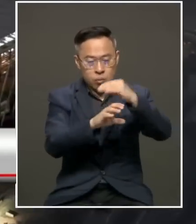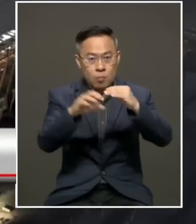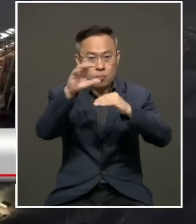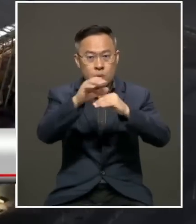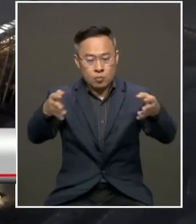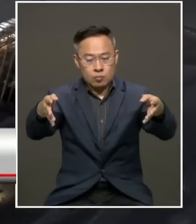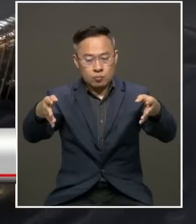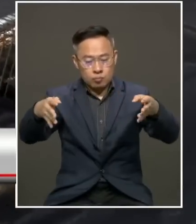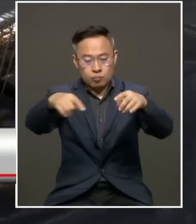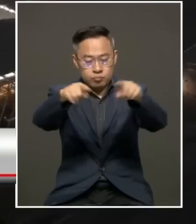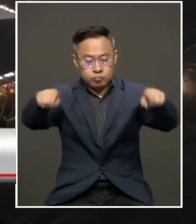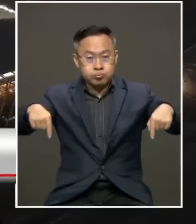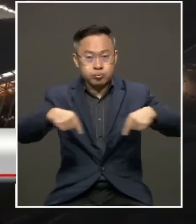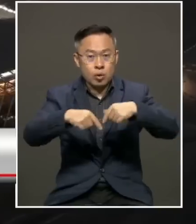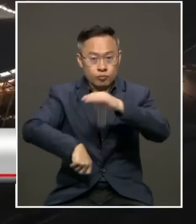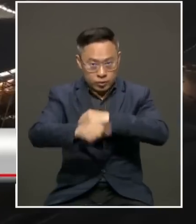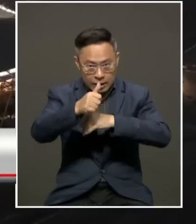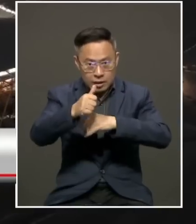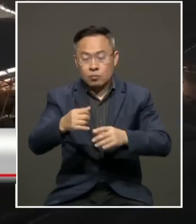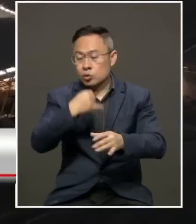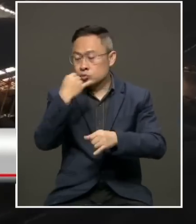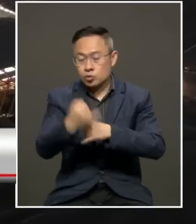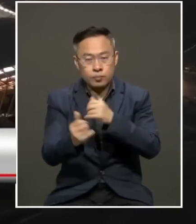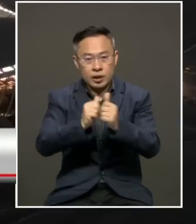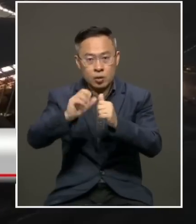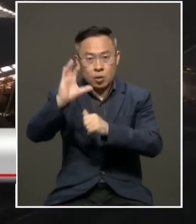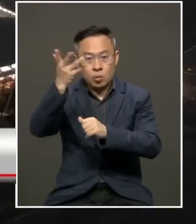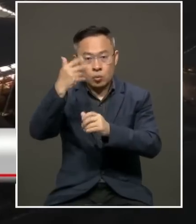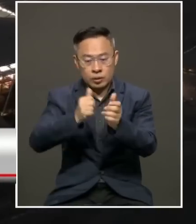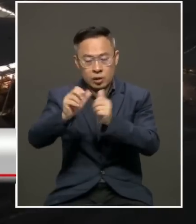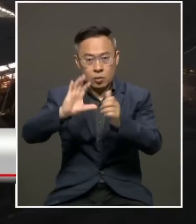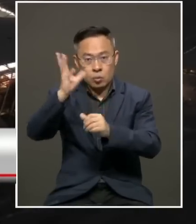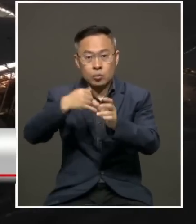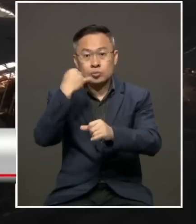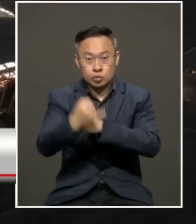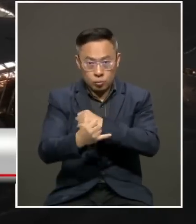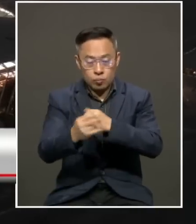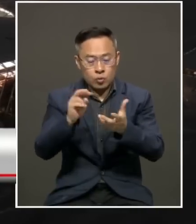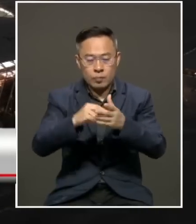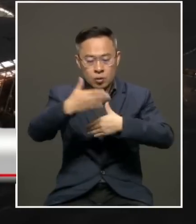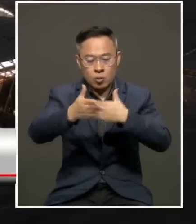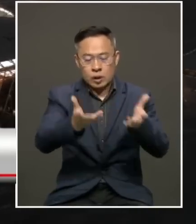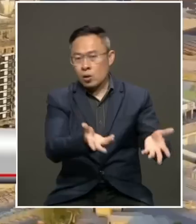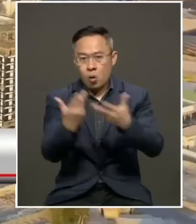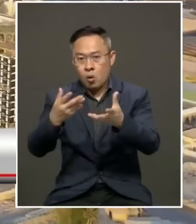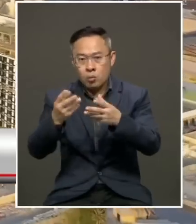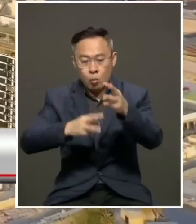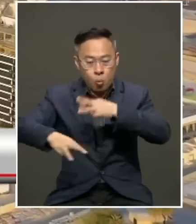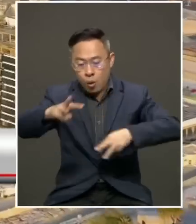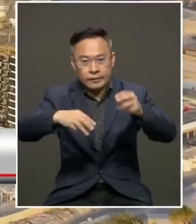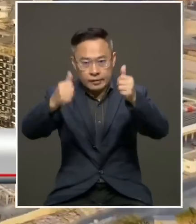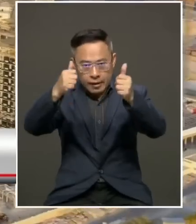มาใช้ใหม่ซึ่งนอกจาก 974ค่ะจะเป็นรหัสโทรศัพท์ระหว่างประเทศของกาตาร์แล้วเนี่ยชื่อของสนามกีฬา